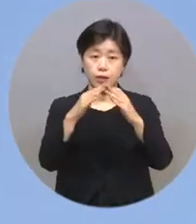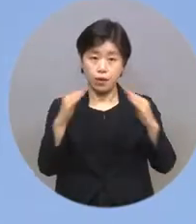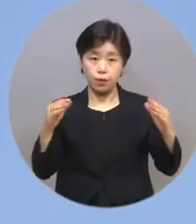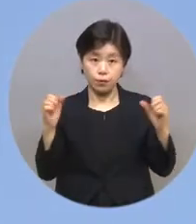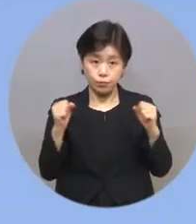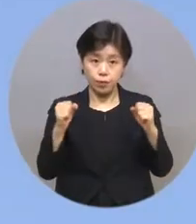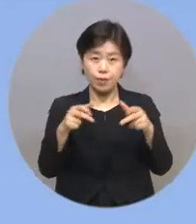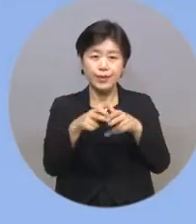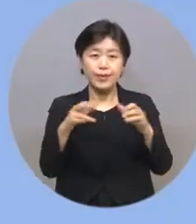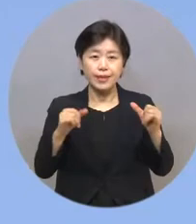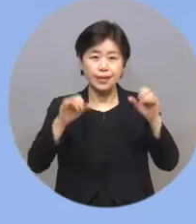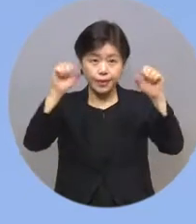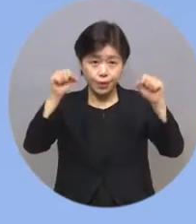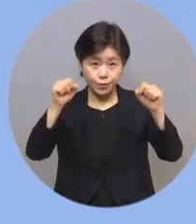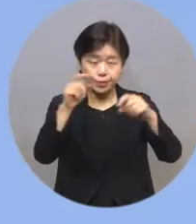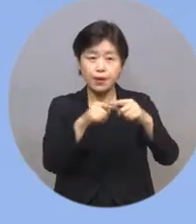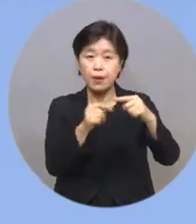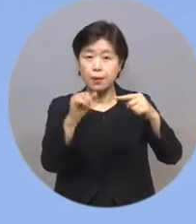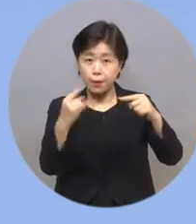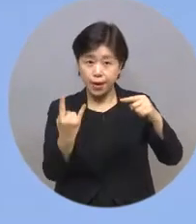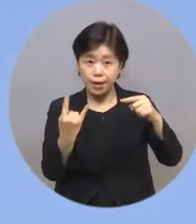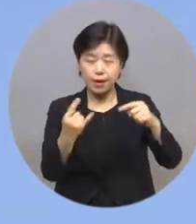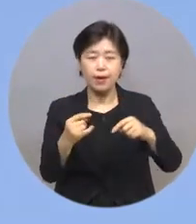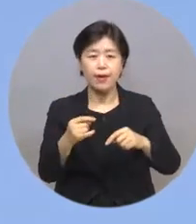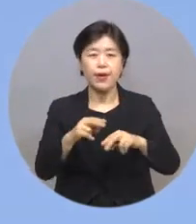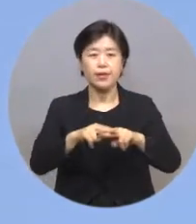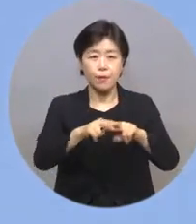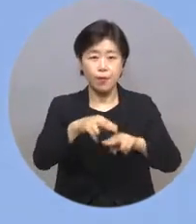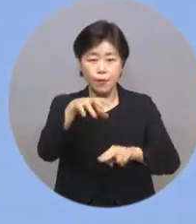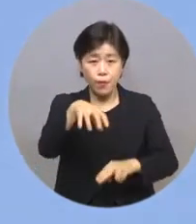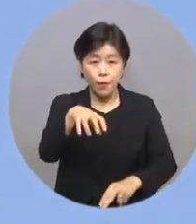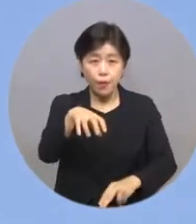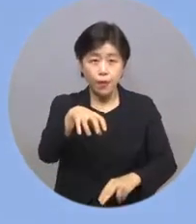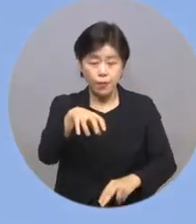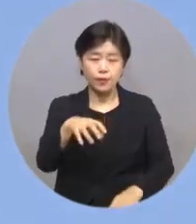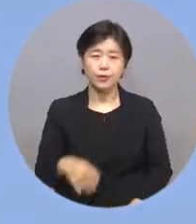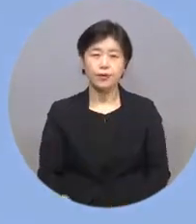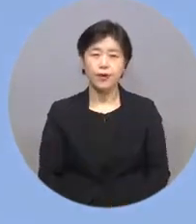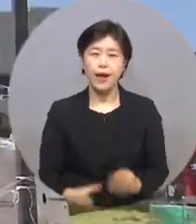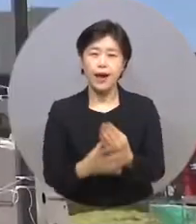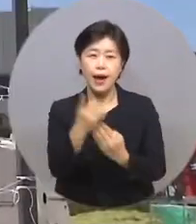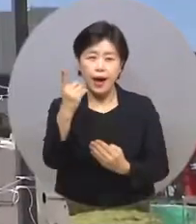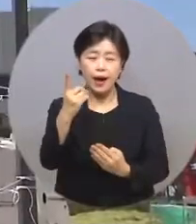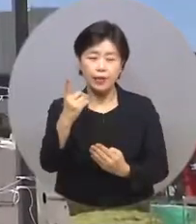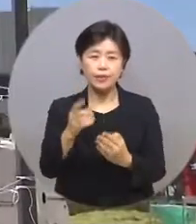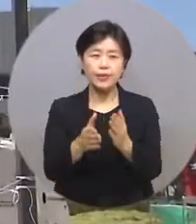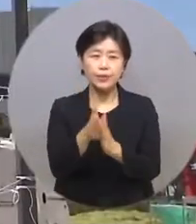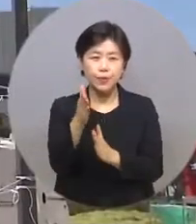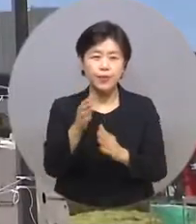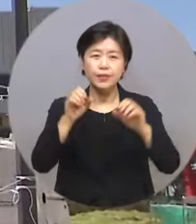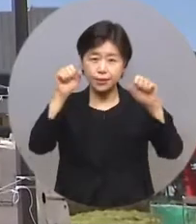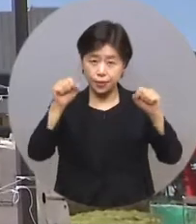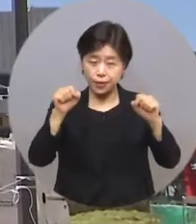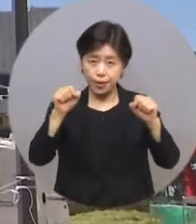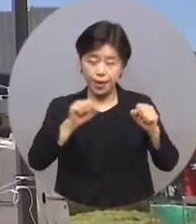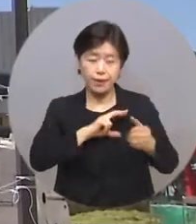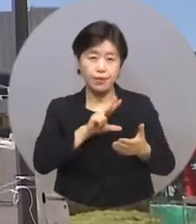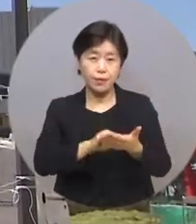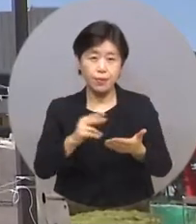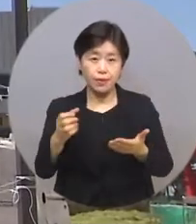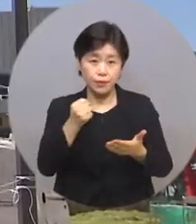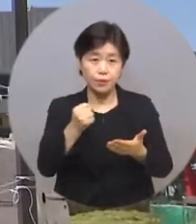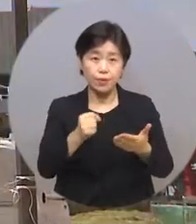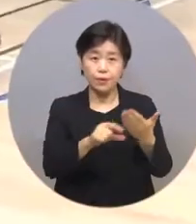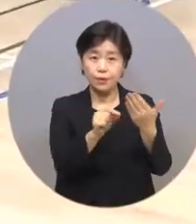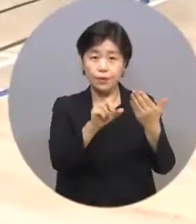장애인체육대회가 문화와 미래산업도시 남원에서 하나되는 도민체전이라는 슬로건으로 지난 23일부터 25일까지